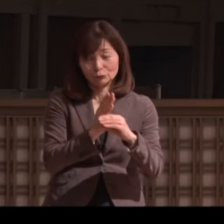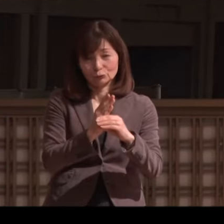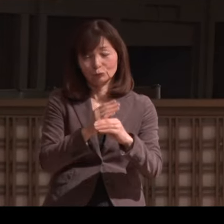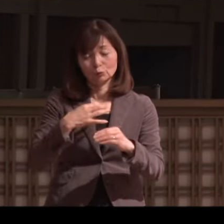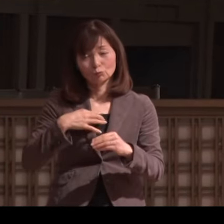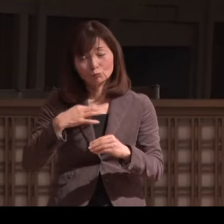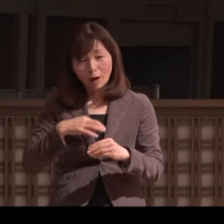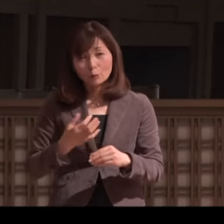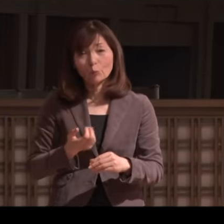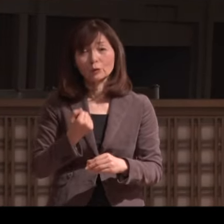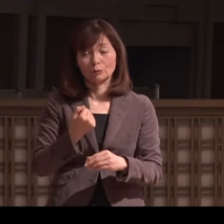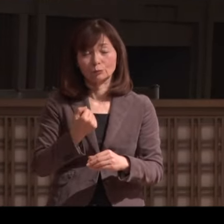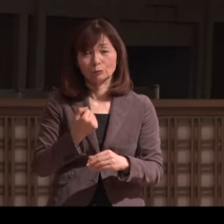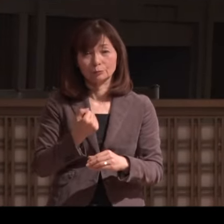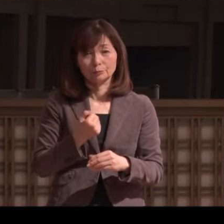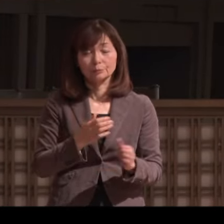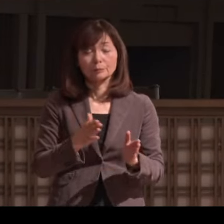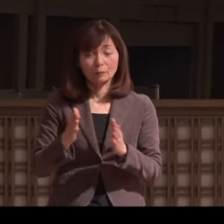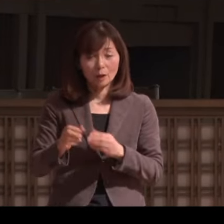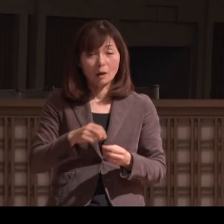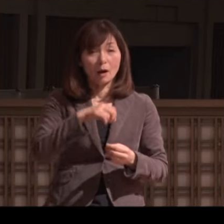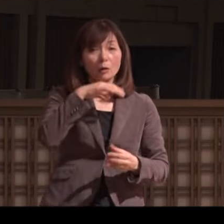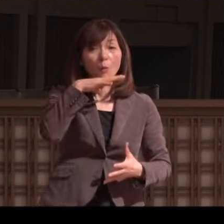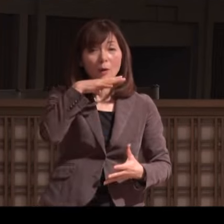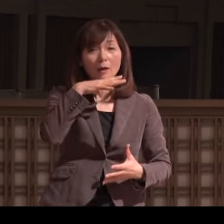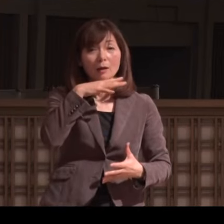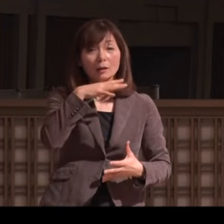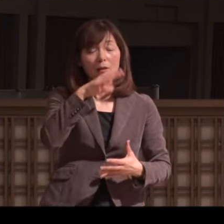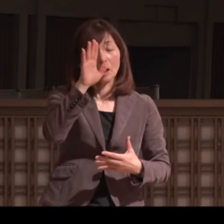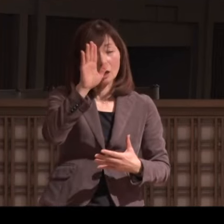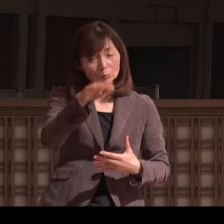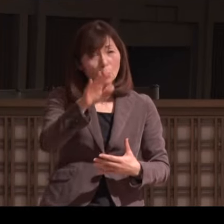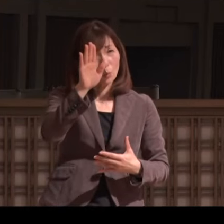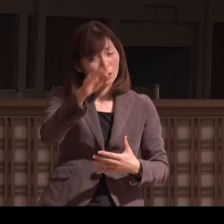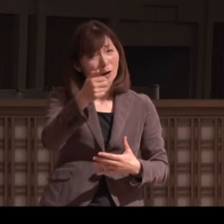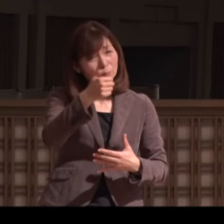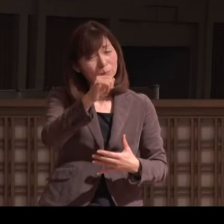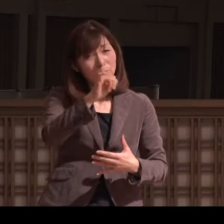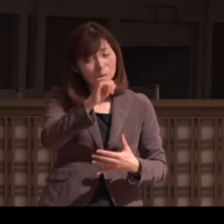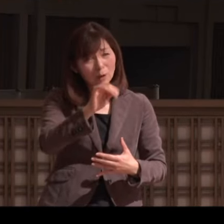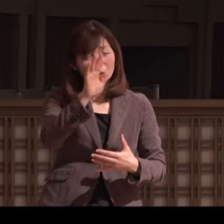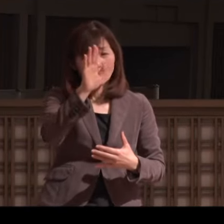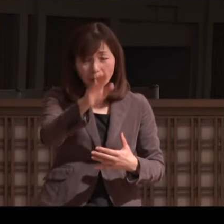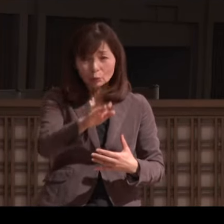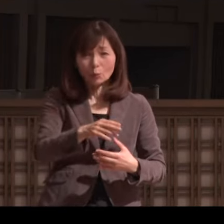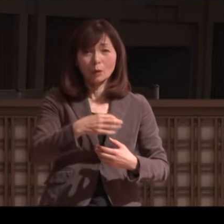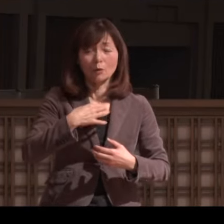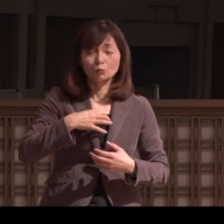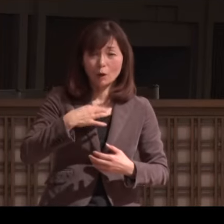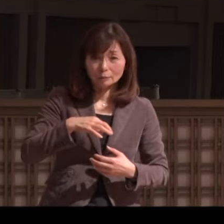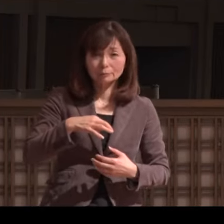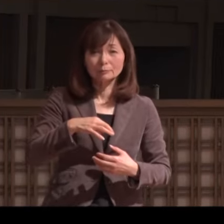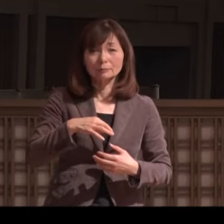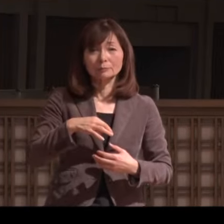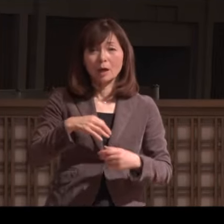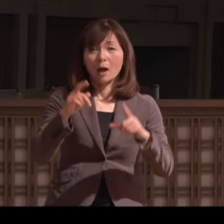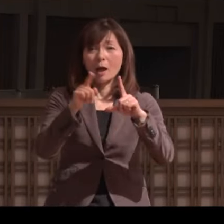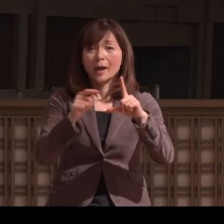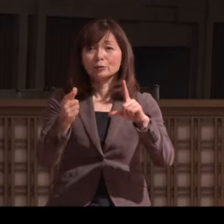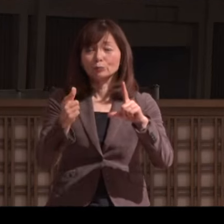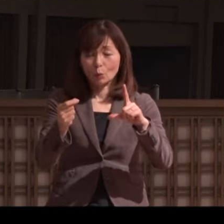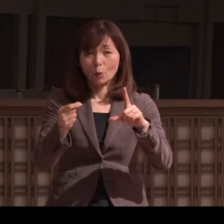私たち高齢になっていって今後の老後が不安こういう不安エルモみたいな